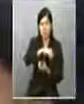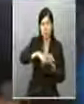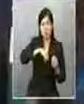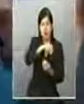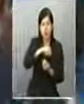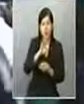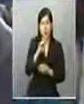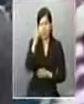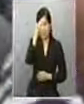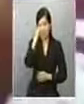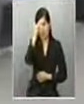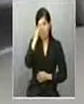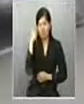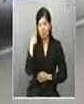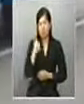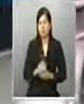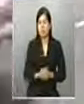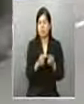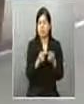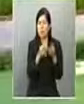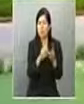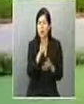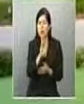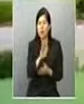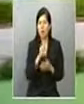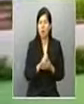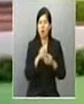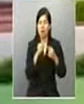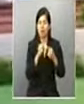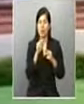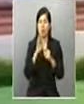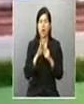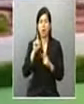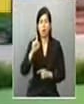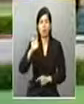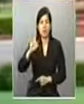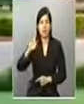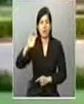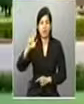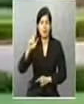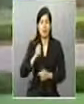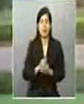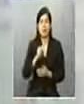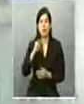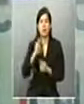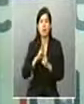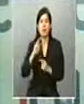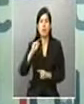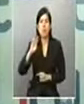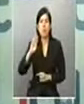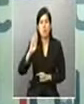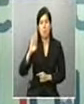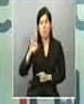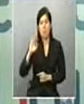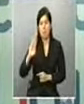าะเมืองท่าสำคัญอย่างเดลีมุมไบโกกาตาและเชนไน ต้องยอมรับนะครับว่าประเทศอินเดียเนี่ยเป็นประเ